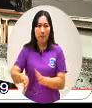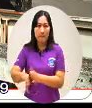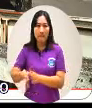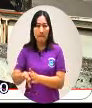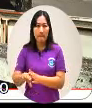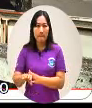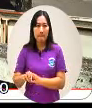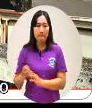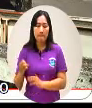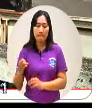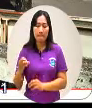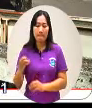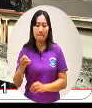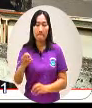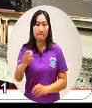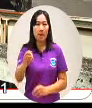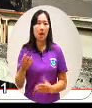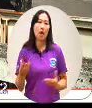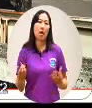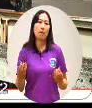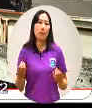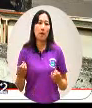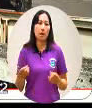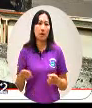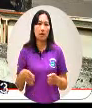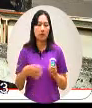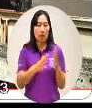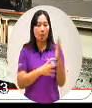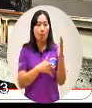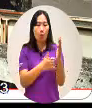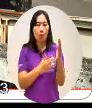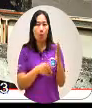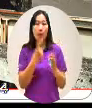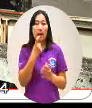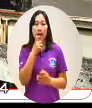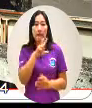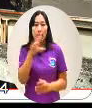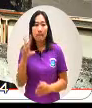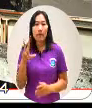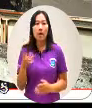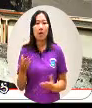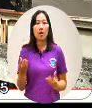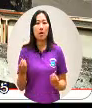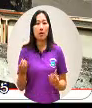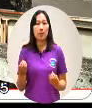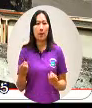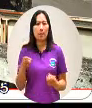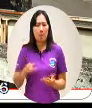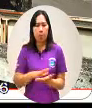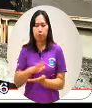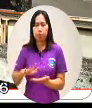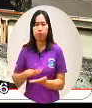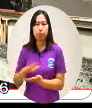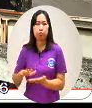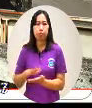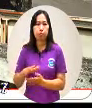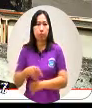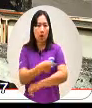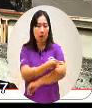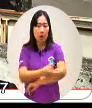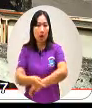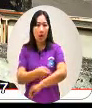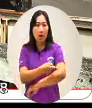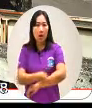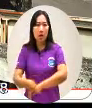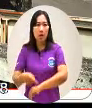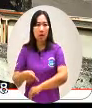漆白色的哈，啊高度的问题哈，整个会使讲真脏乱呐。哦，这水高即马看起来无水哈，但